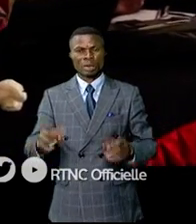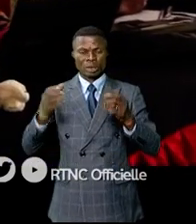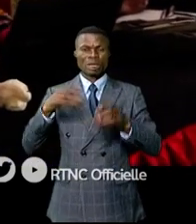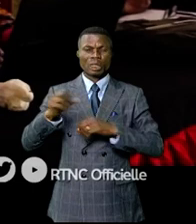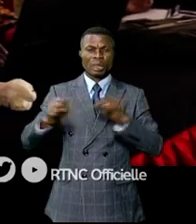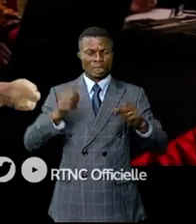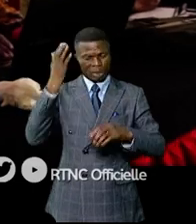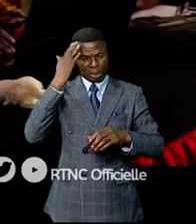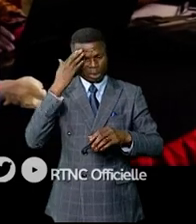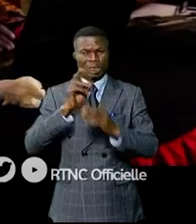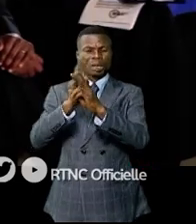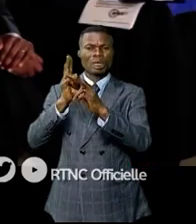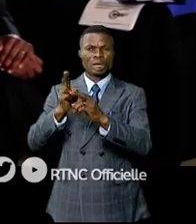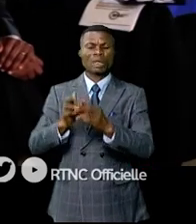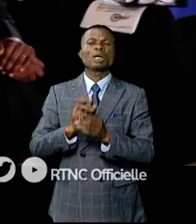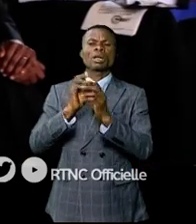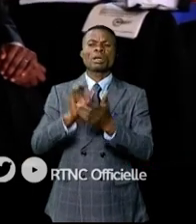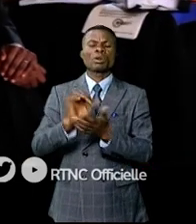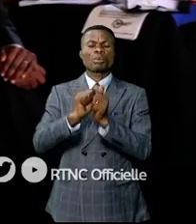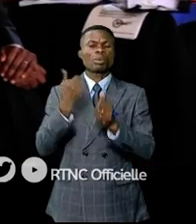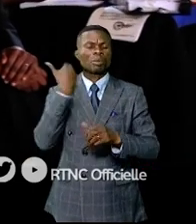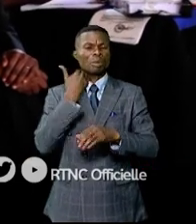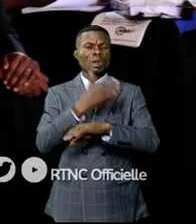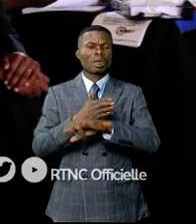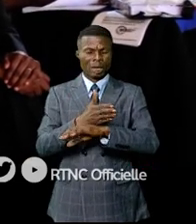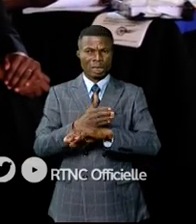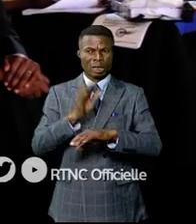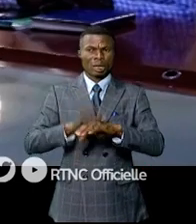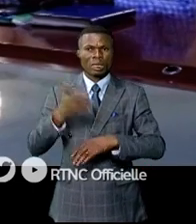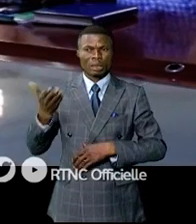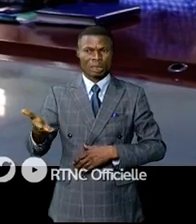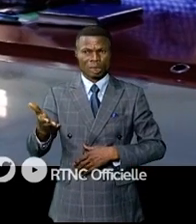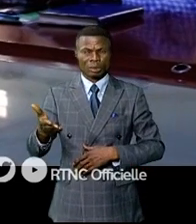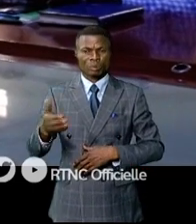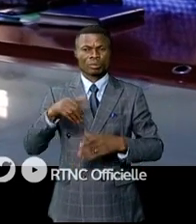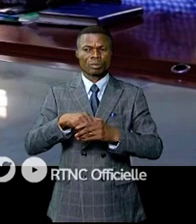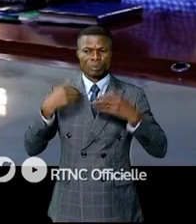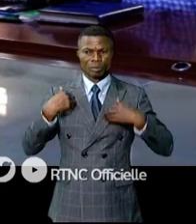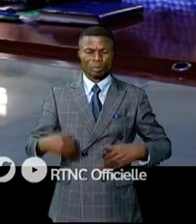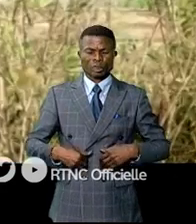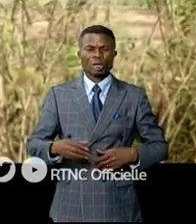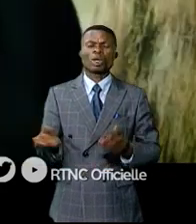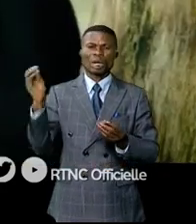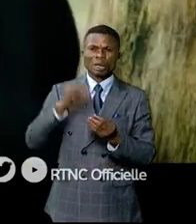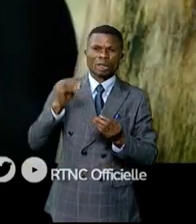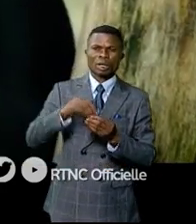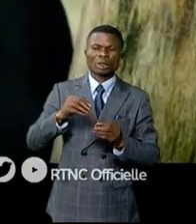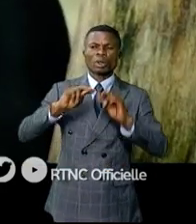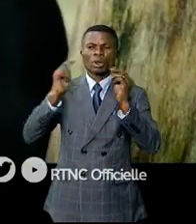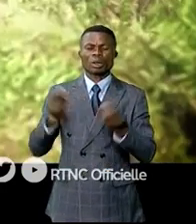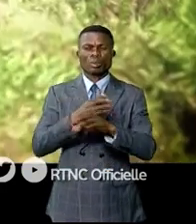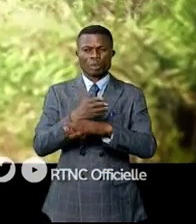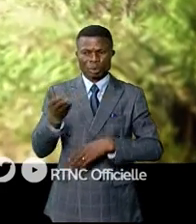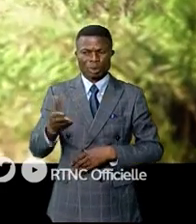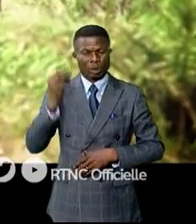détection, rapportage et réponse aux maladies spécifiques émergentes et réémergentes dans le monde animal.